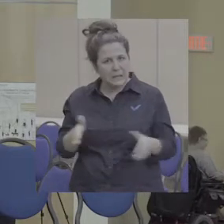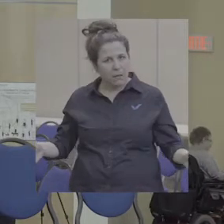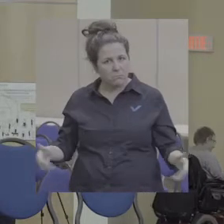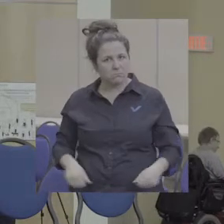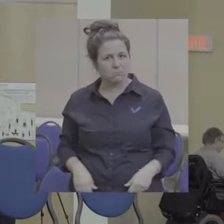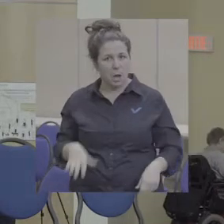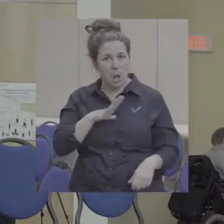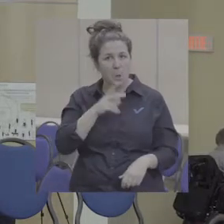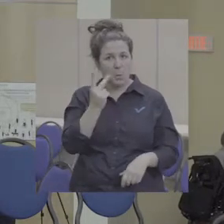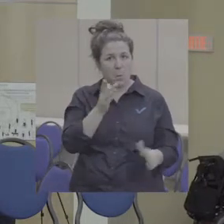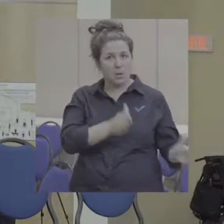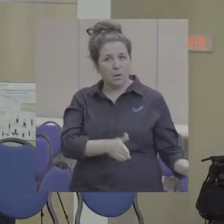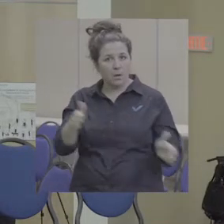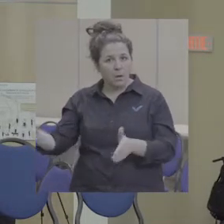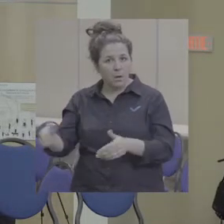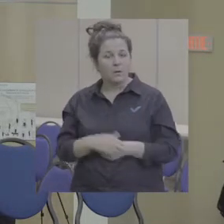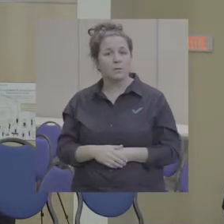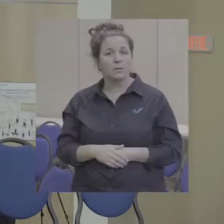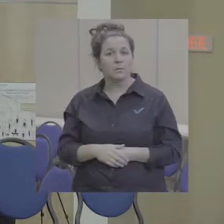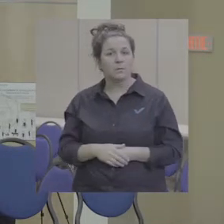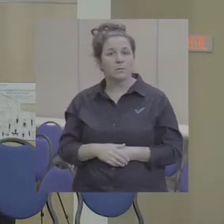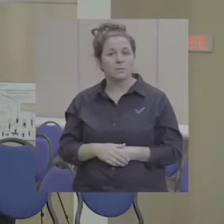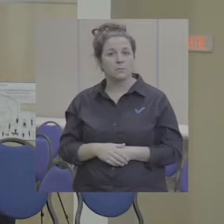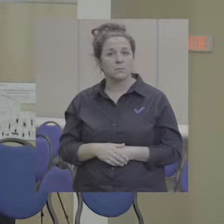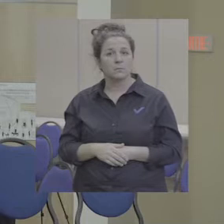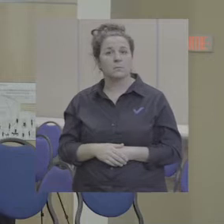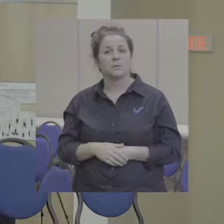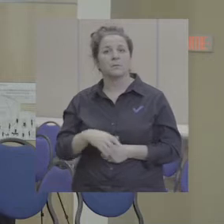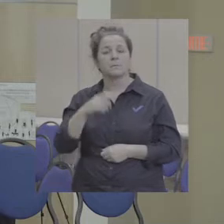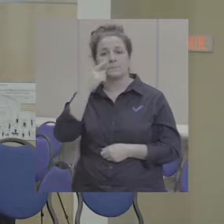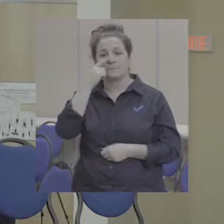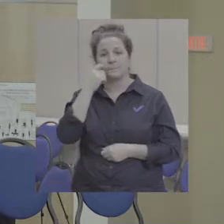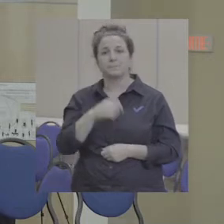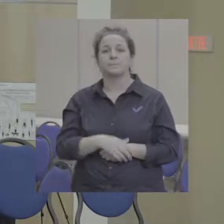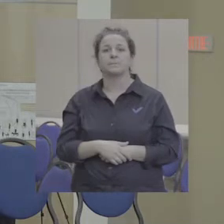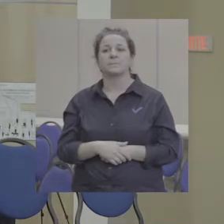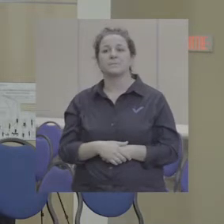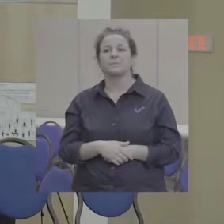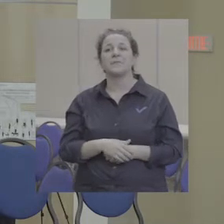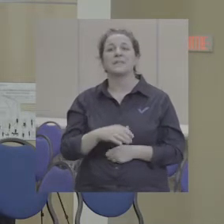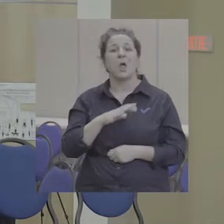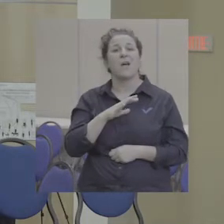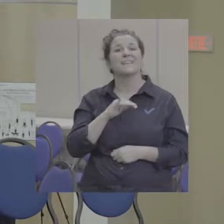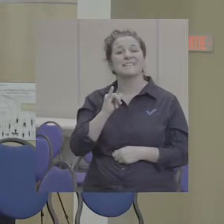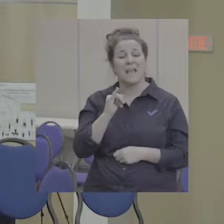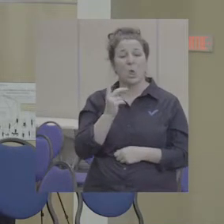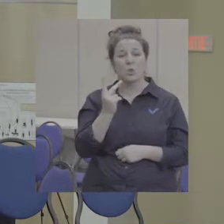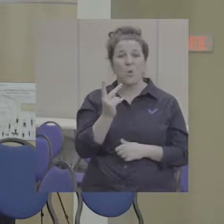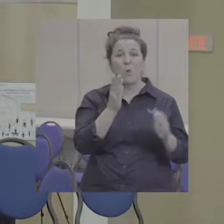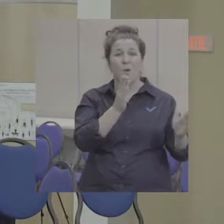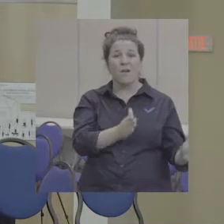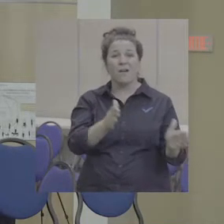deux cabines? Parce qu'il y en a une qui doit fonctionner quand il y a des pannes